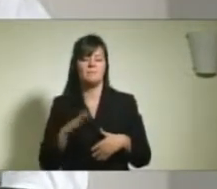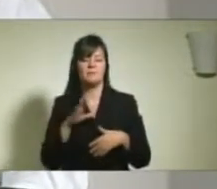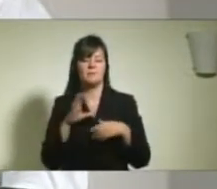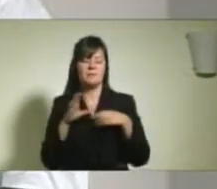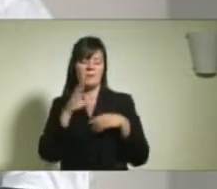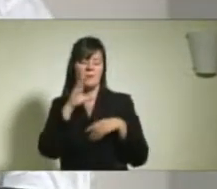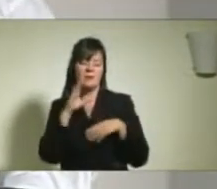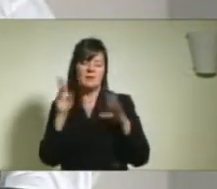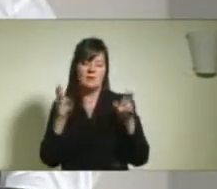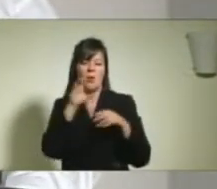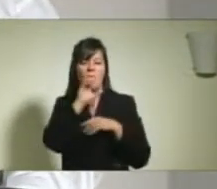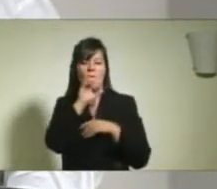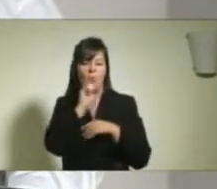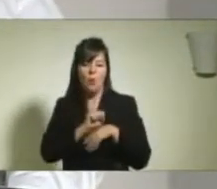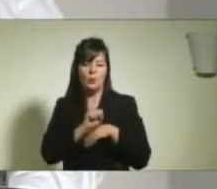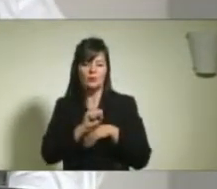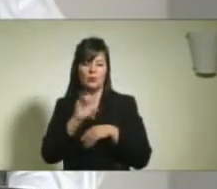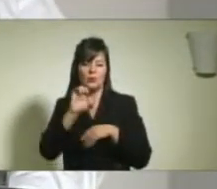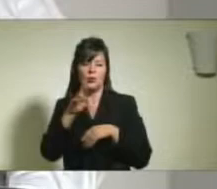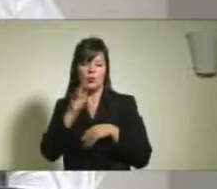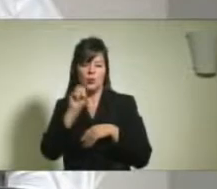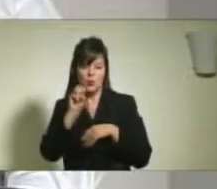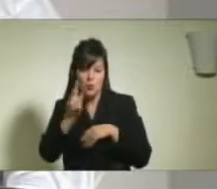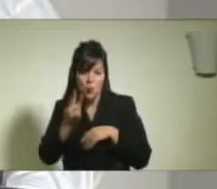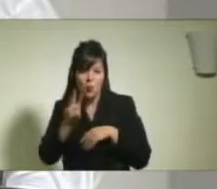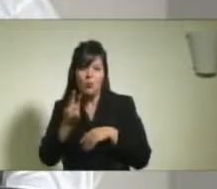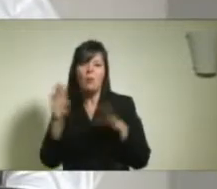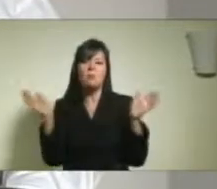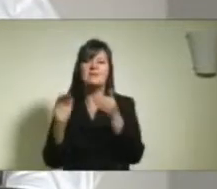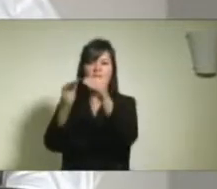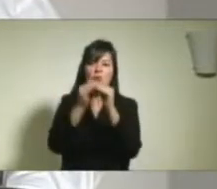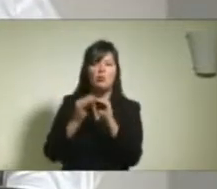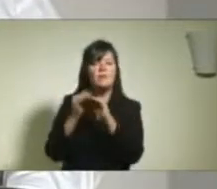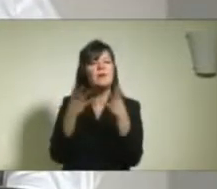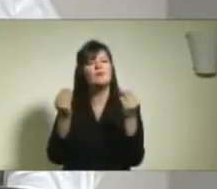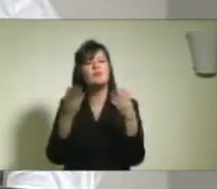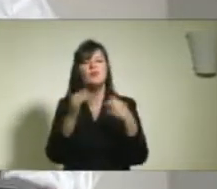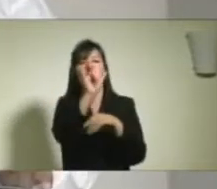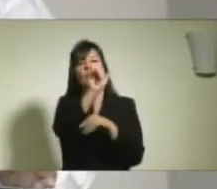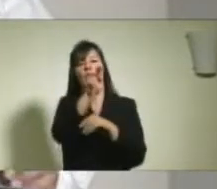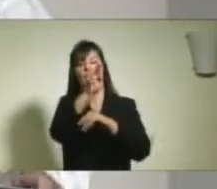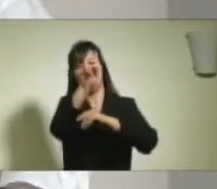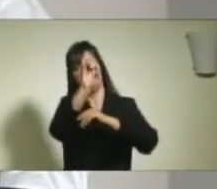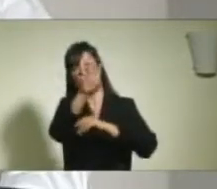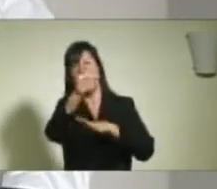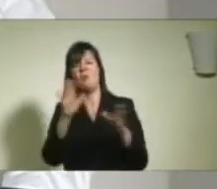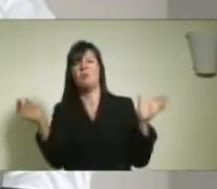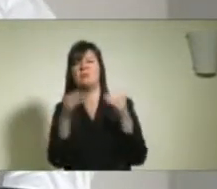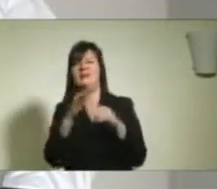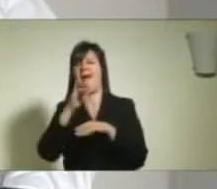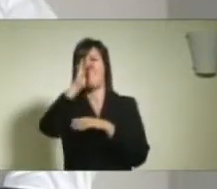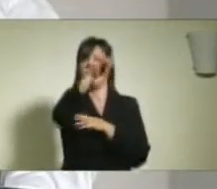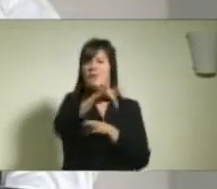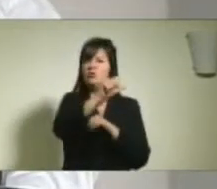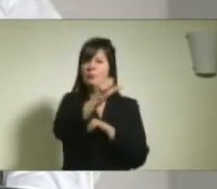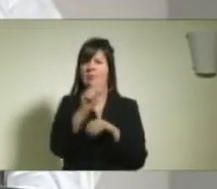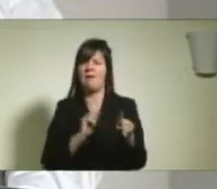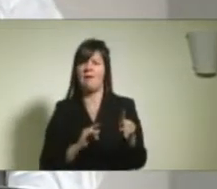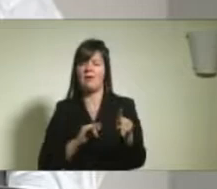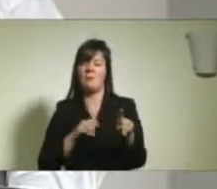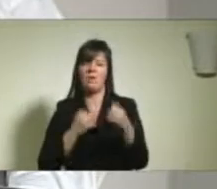Crow. C'est une petite localité accessible par avion dans le nord,